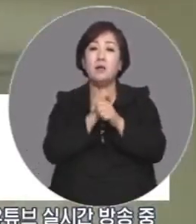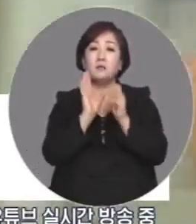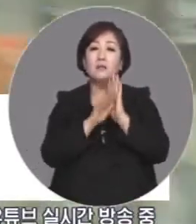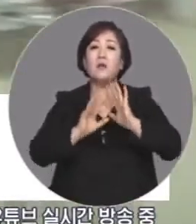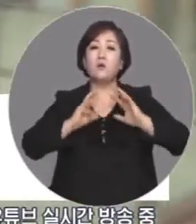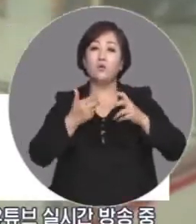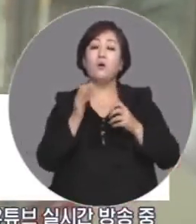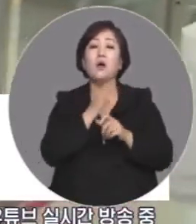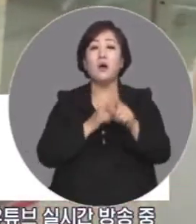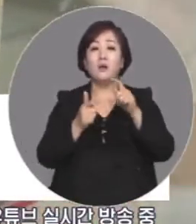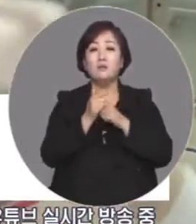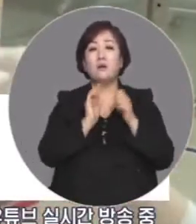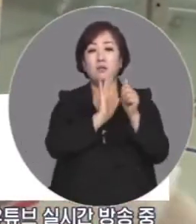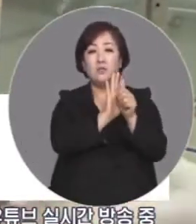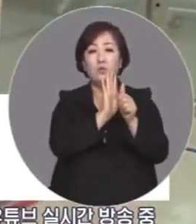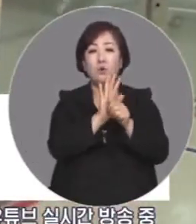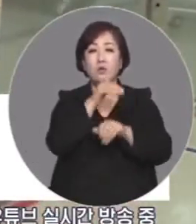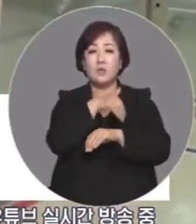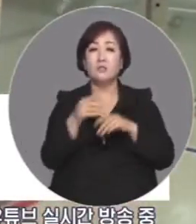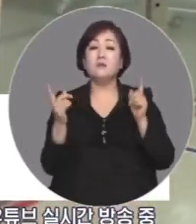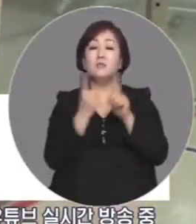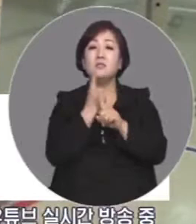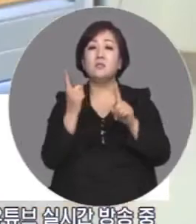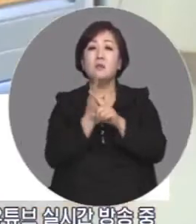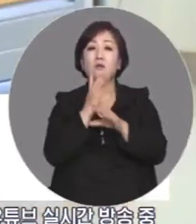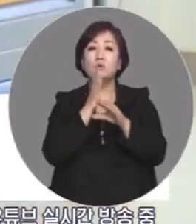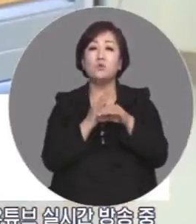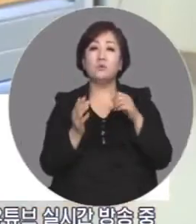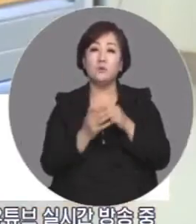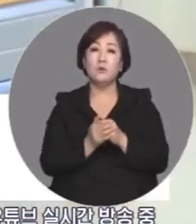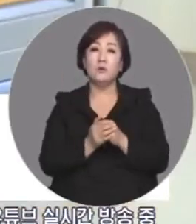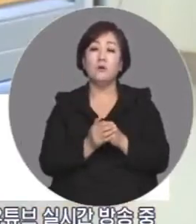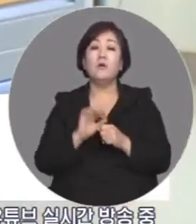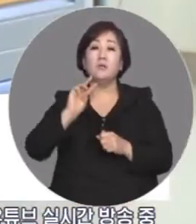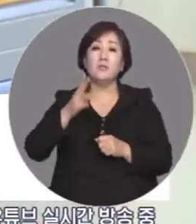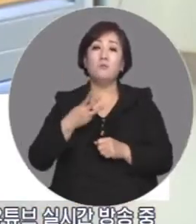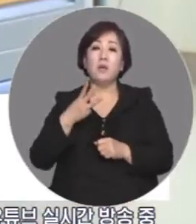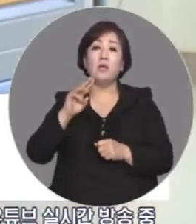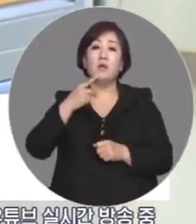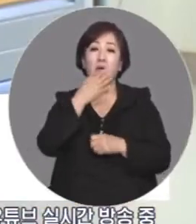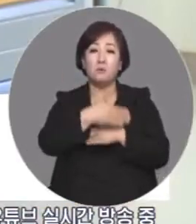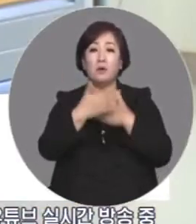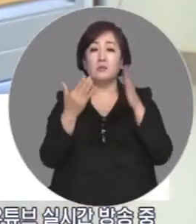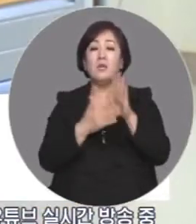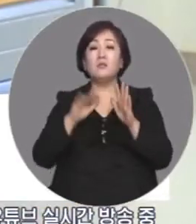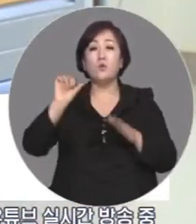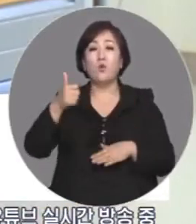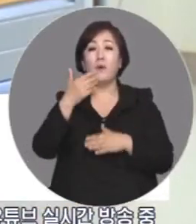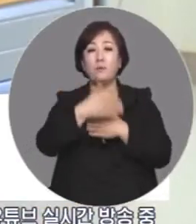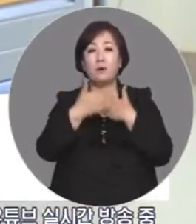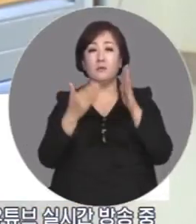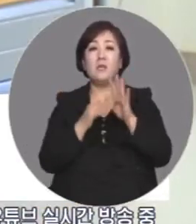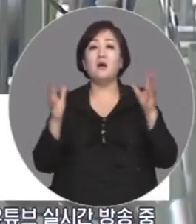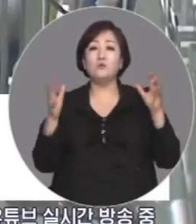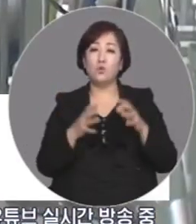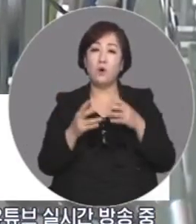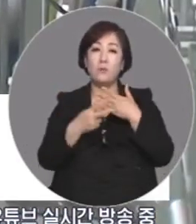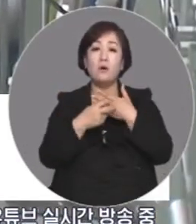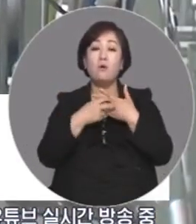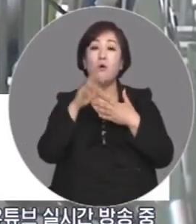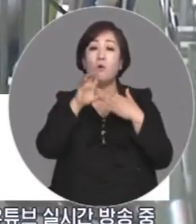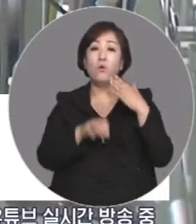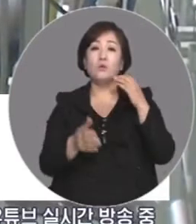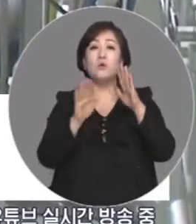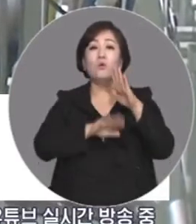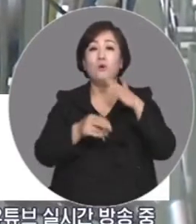보 조율을 개선하겠다고 밝혔습니다 이로써 울산시는 300에서 500 병상 종합병원 끝 공공의료기관 으로